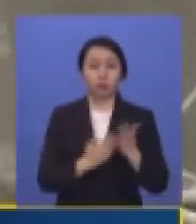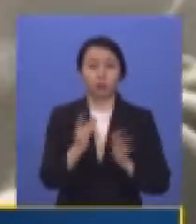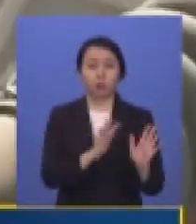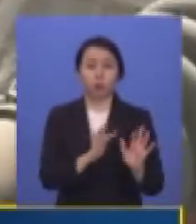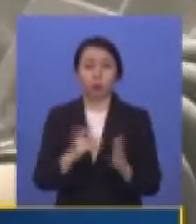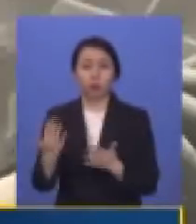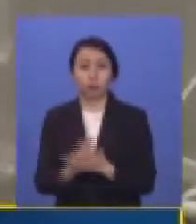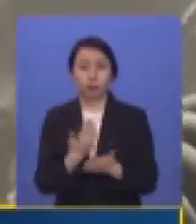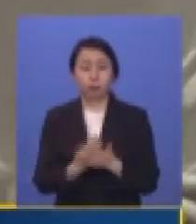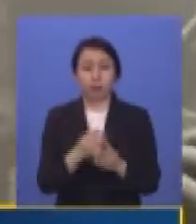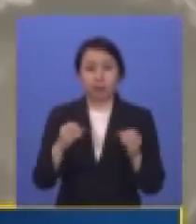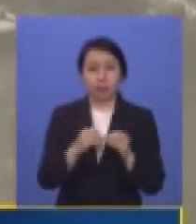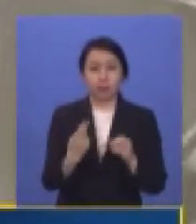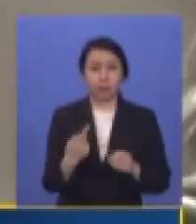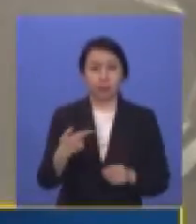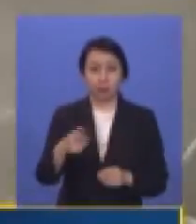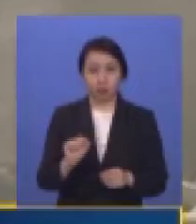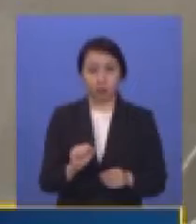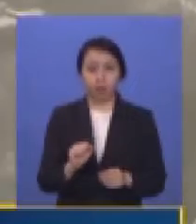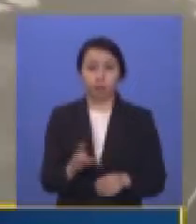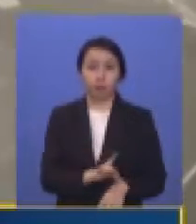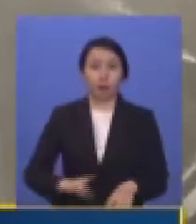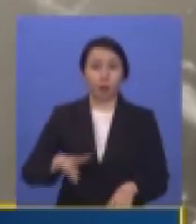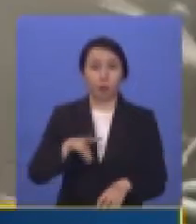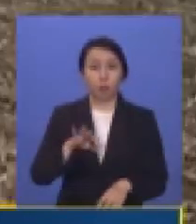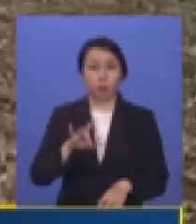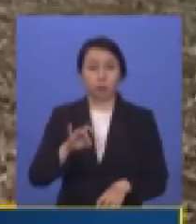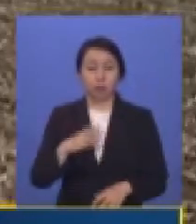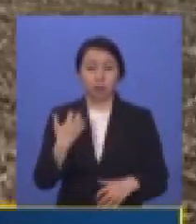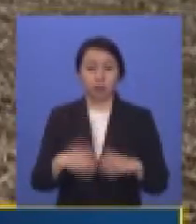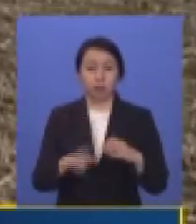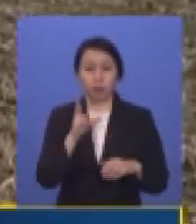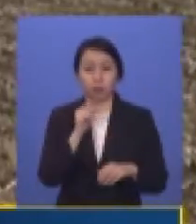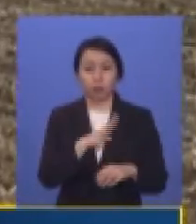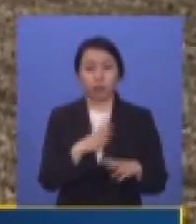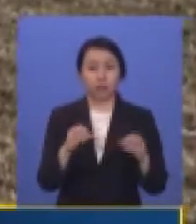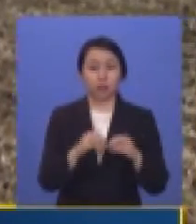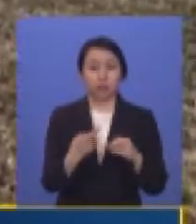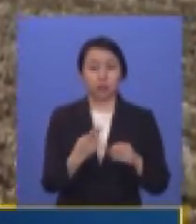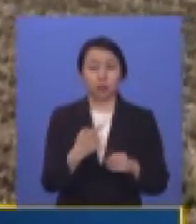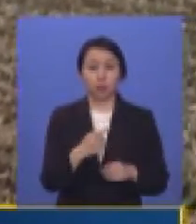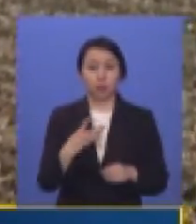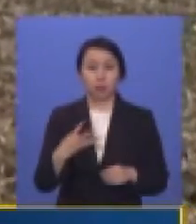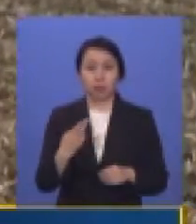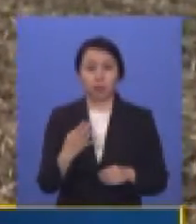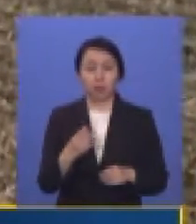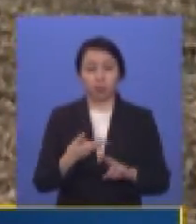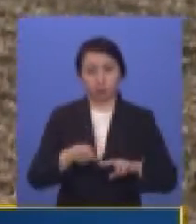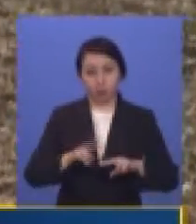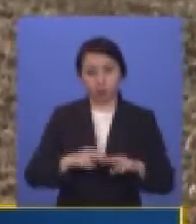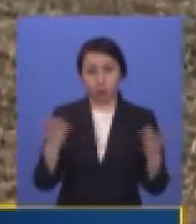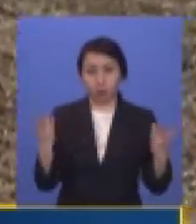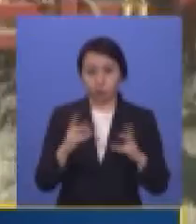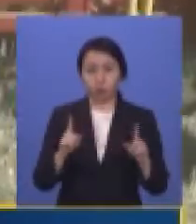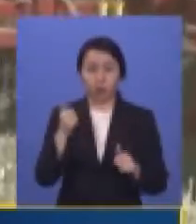урожай, собирали чуть больше 10 центнеров с гектара. В районе имени Габита Мусрепова средний показатель составил 10,4 центнера. Именно поэтому